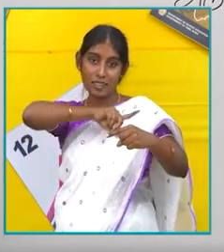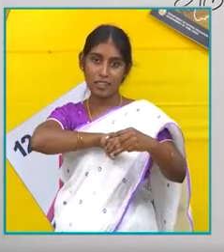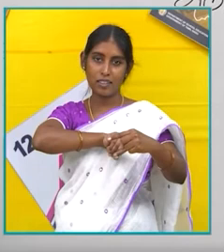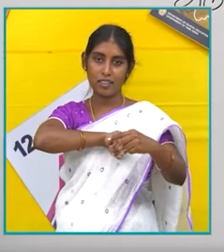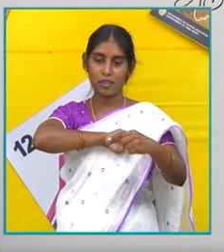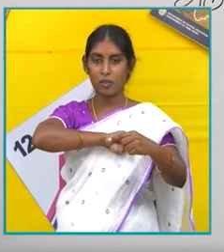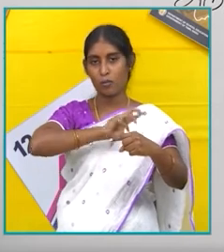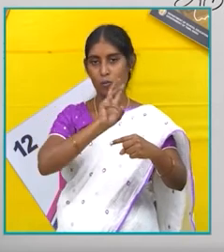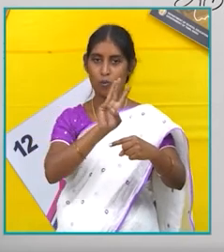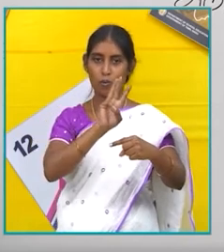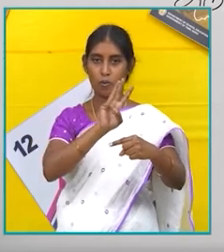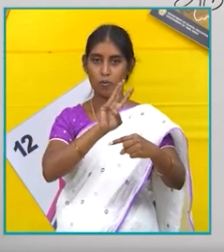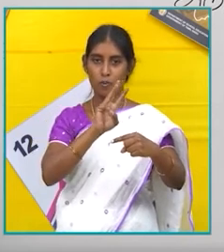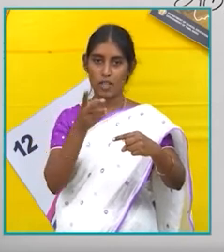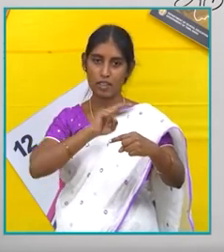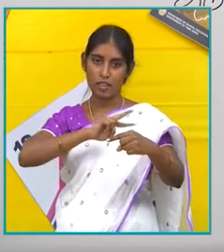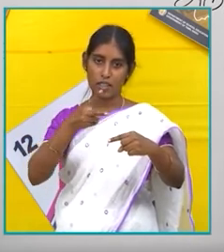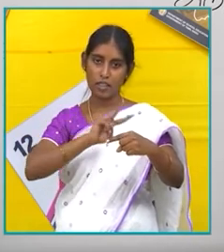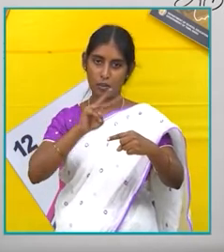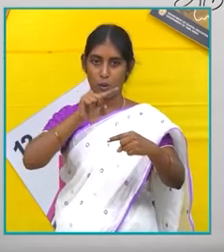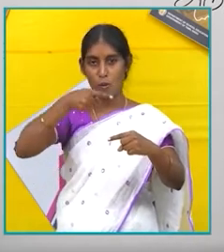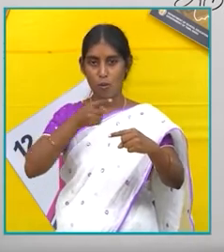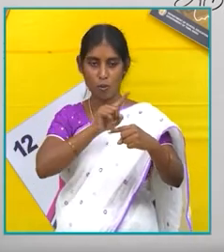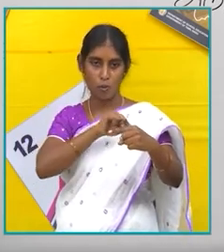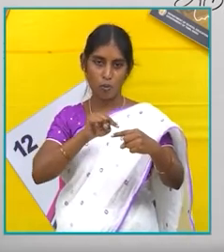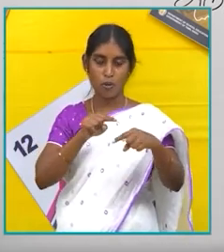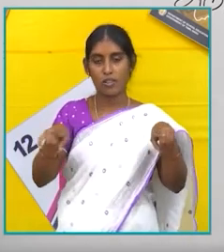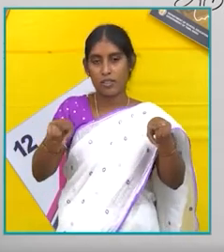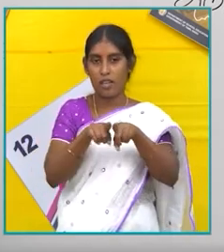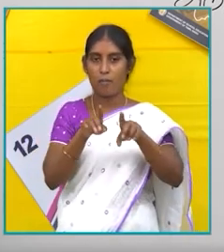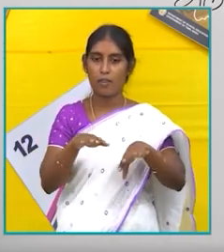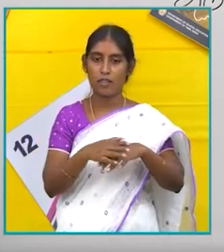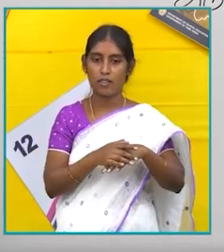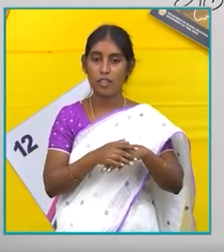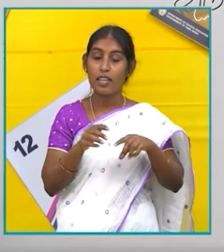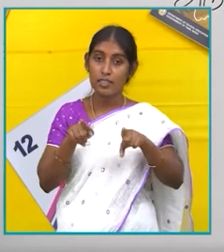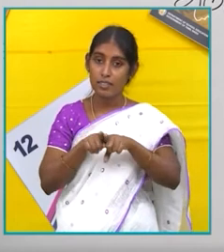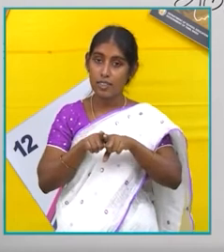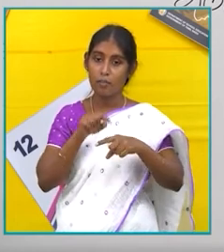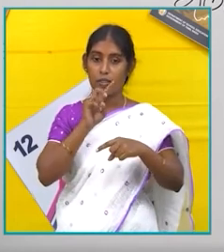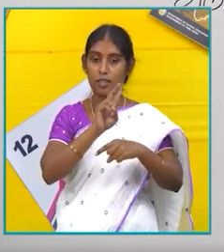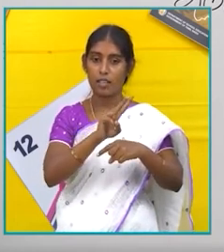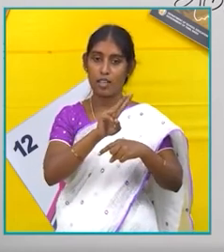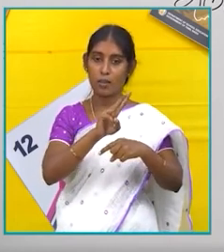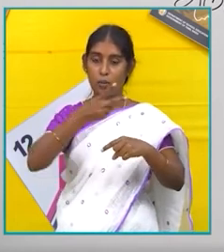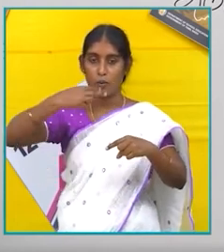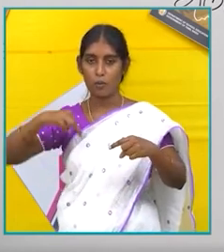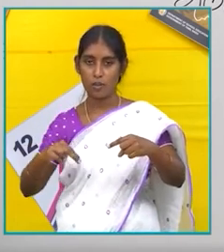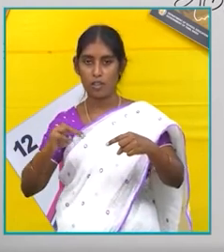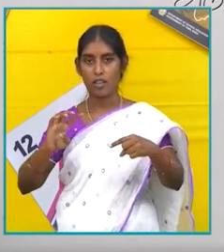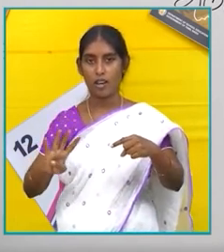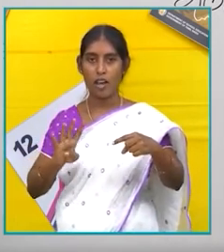இருக்கிறது என்ன? 3. இந்த ரெண்டு கோணங்களும் சமமாக இருக்கும். அதே மாதிரி கோணம் 2, கோணம்